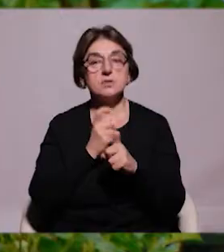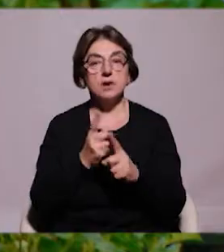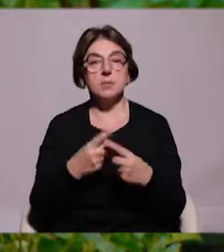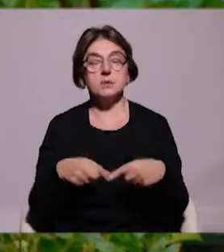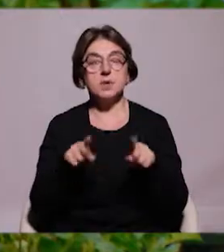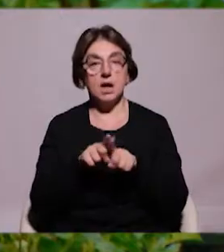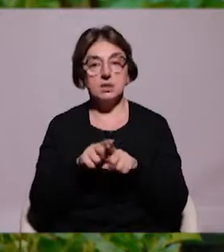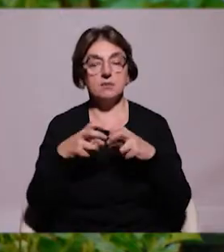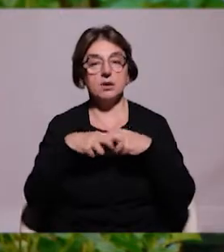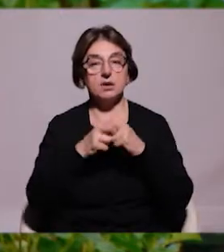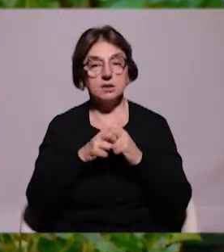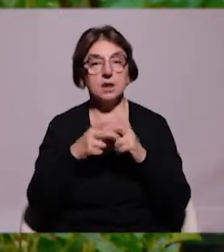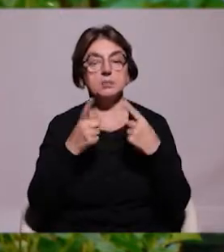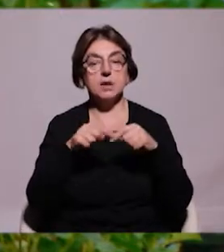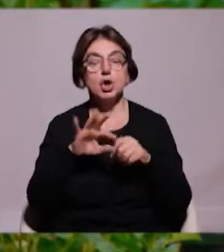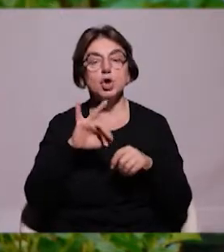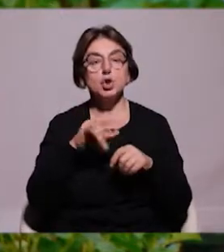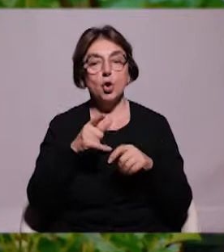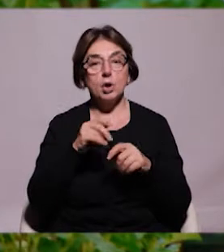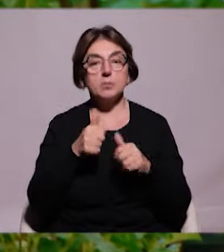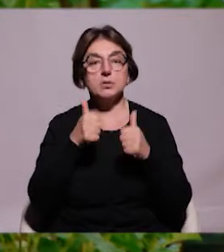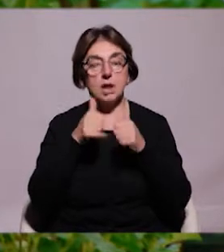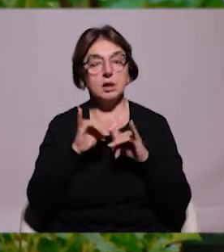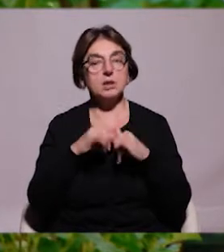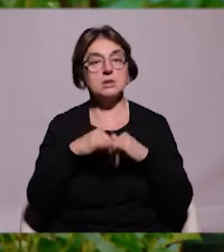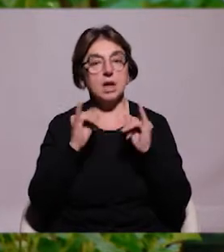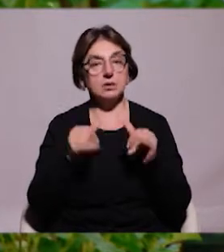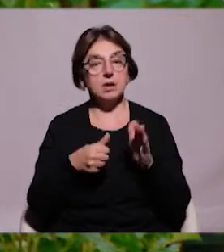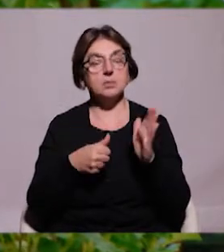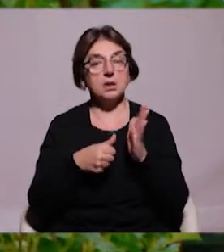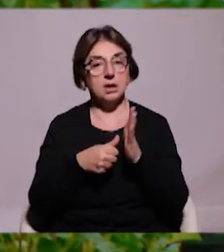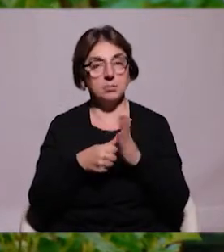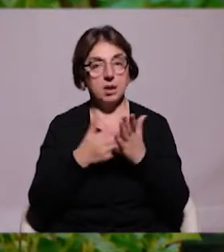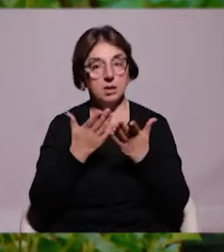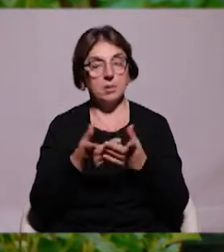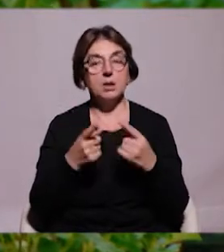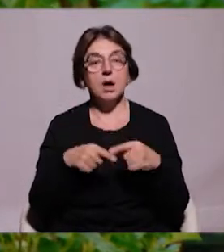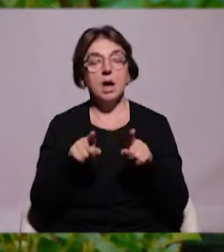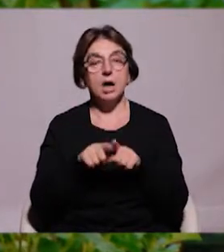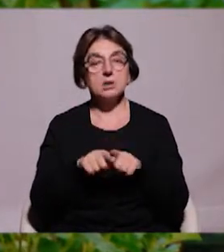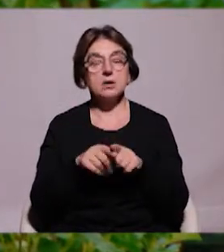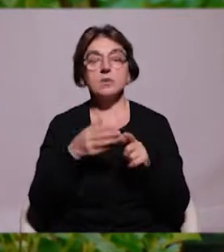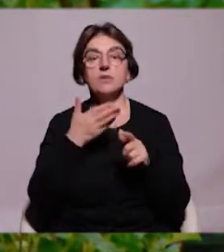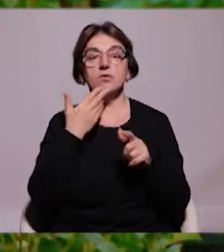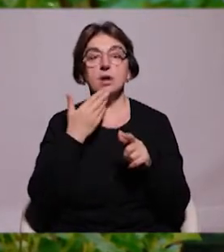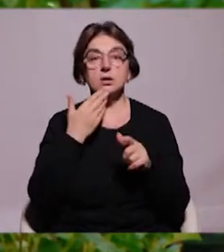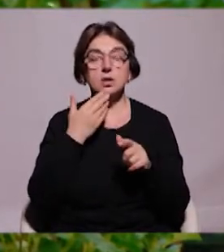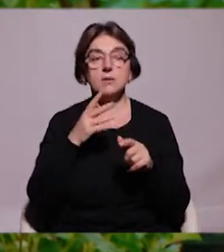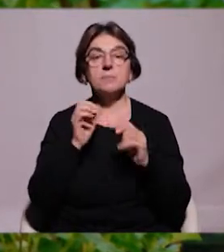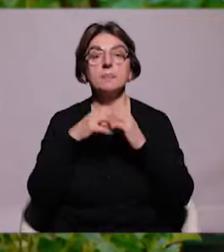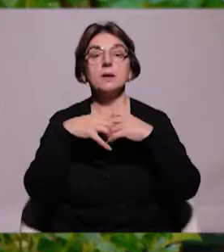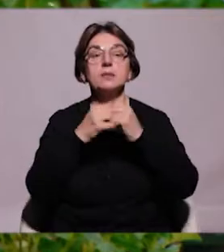ასევე ხრტილების, მყესებისა და იოგების კარგად განვითარებას უწყობს ხელს. ასევე გვიადვილებს